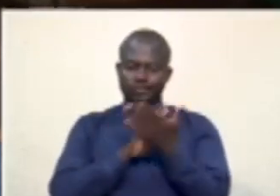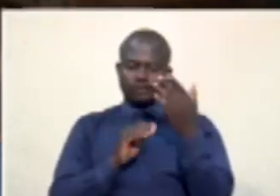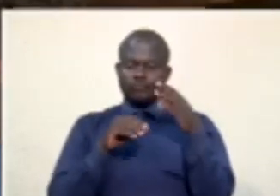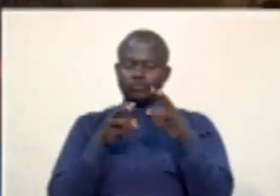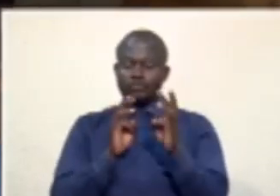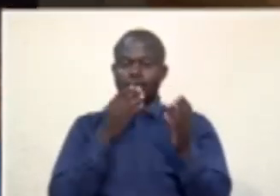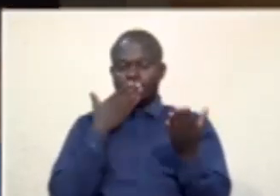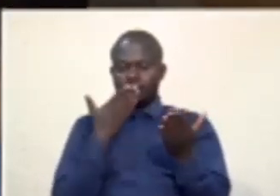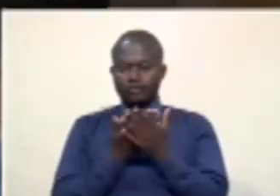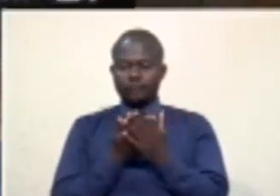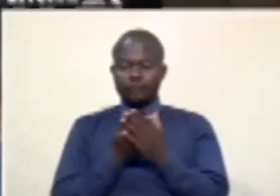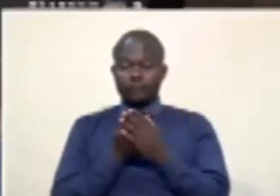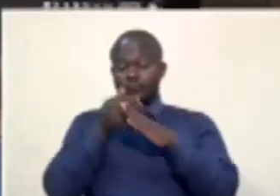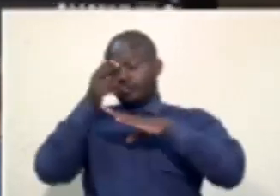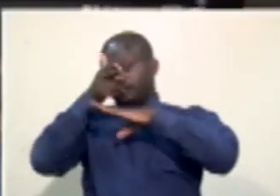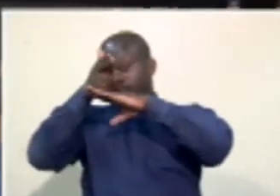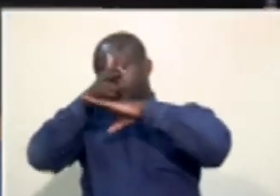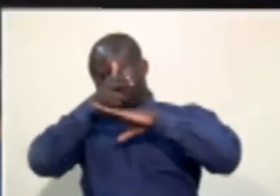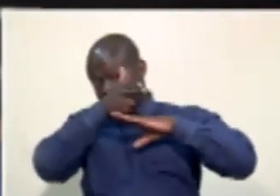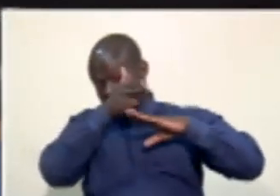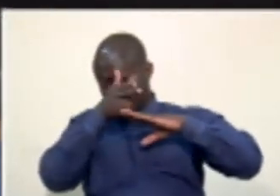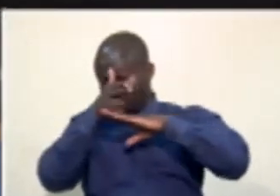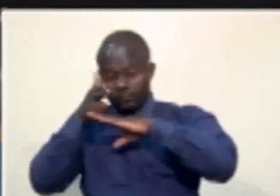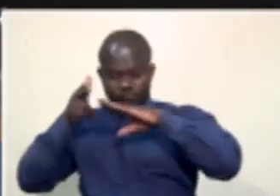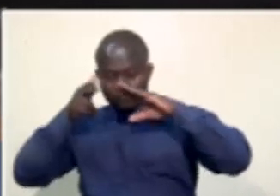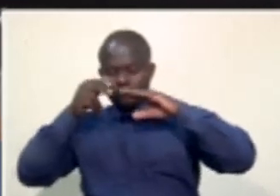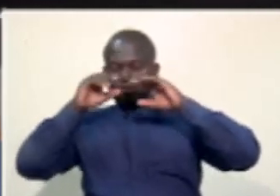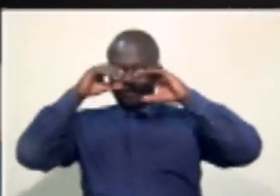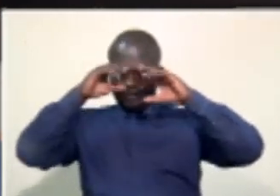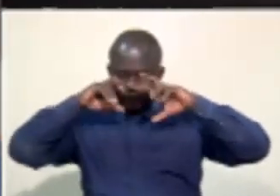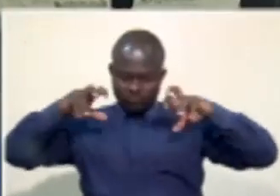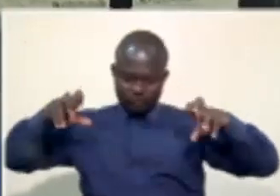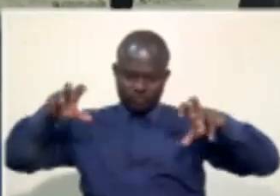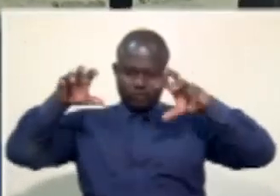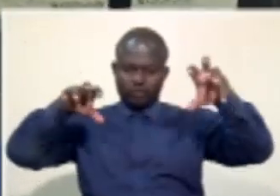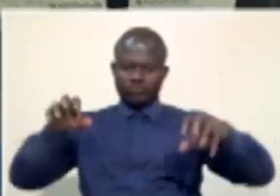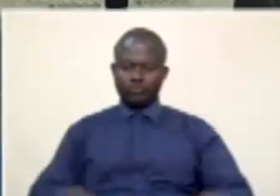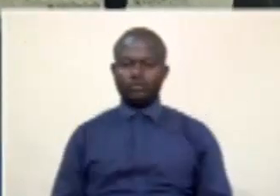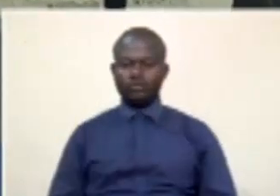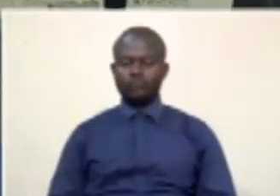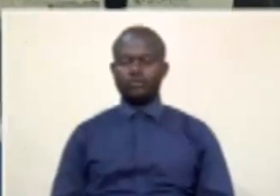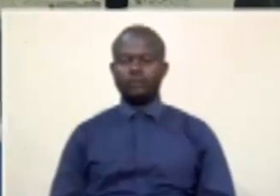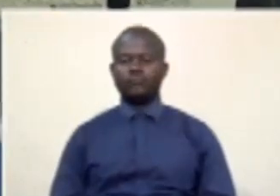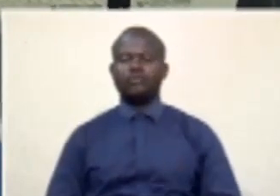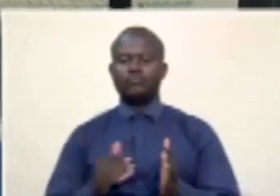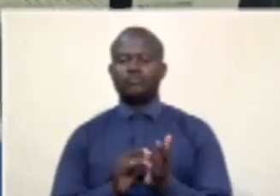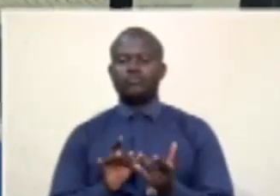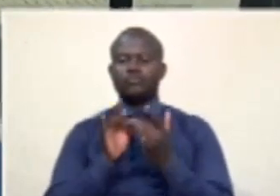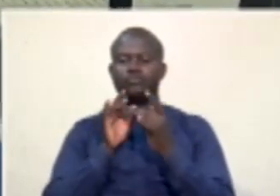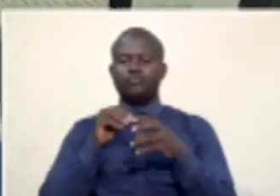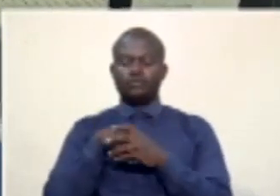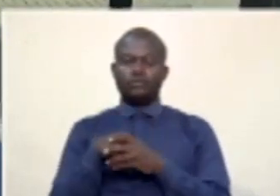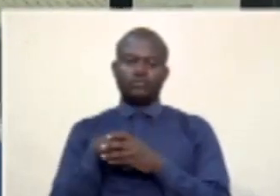kwifashisha harimo kamera zibafasha kugenzura iyubahirizwa ry'amabwiriza mu duce dutandukanye umwe ariko wo gushyira za